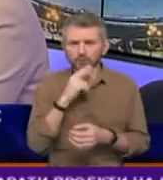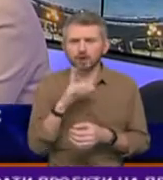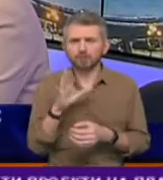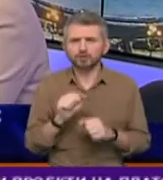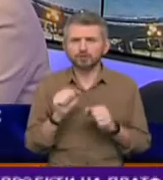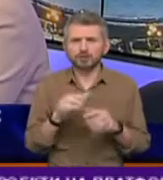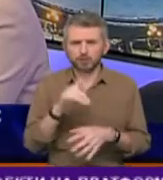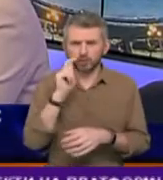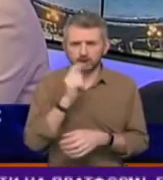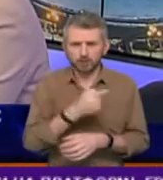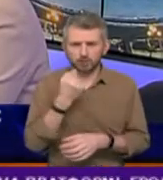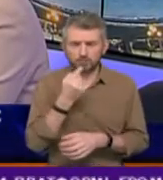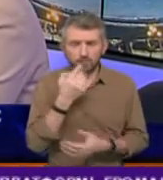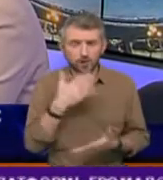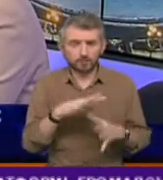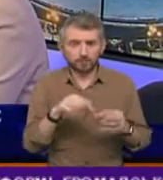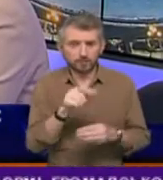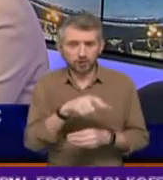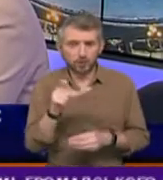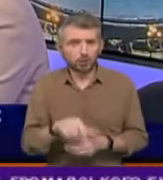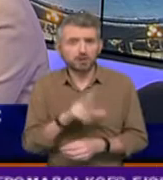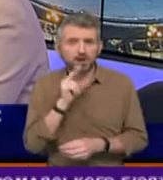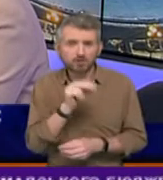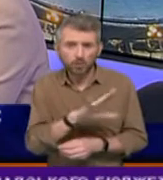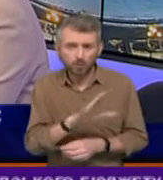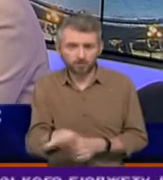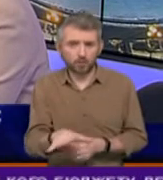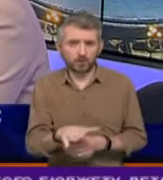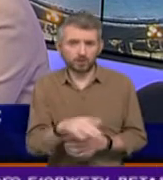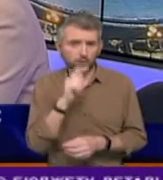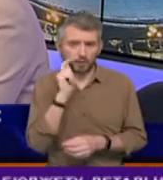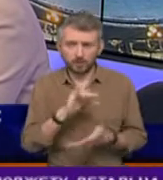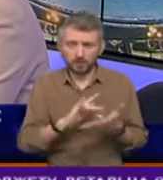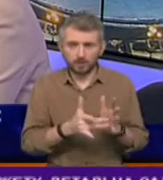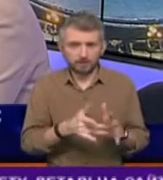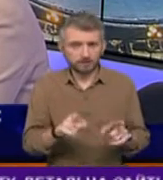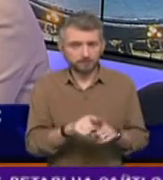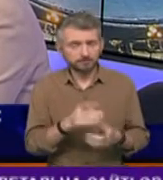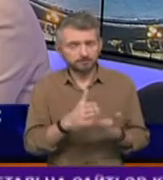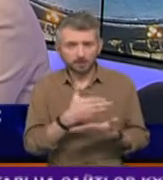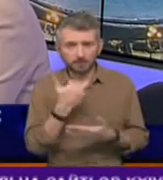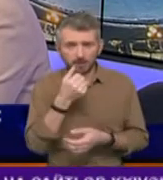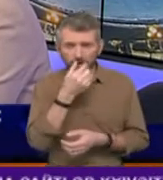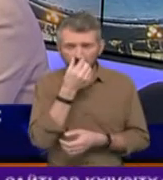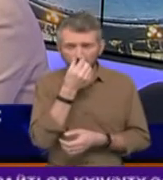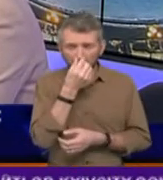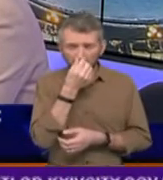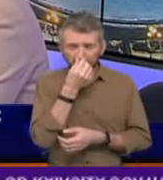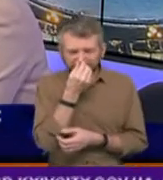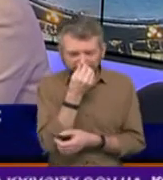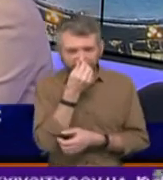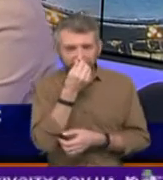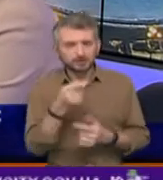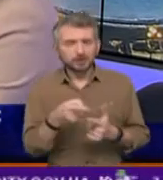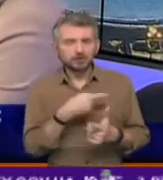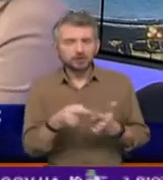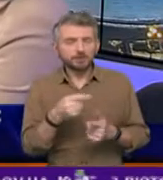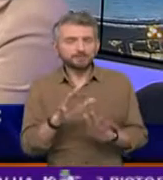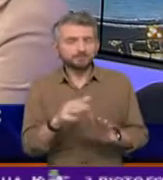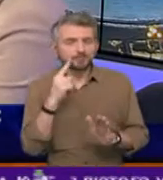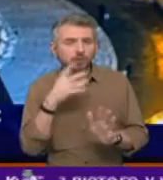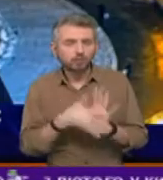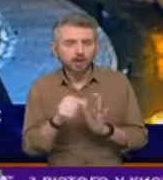складати угорської, наприклад, мови, але мали занадто низькі результати з української мови, не могли вступати. Тепер